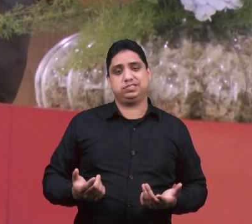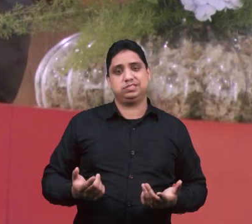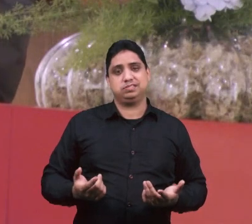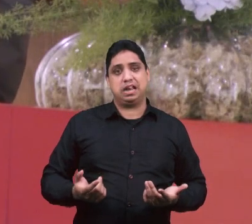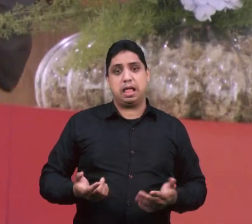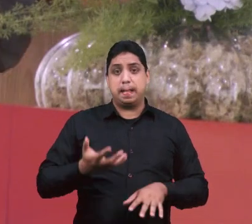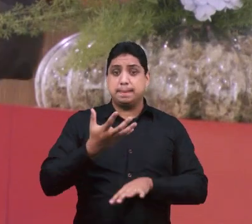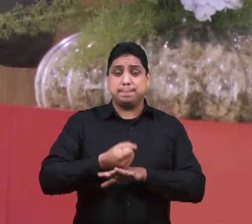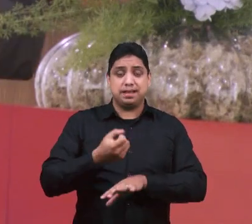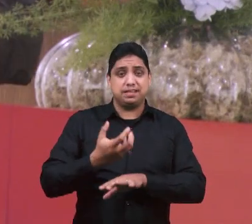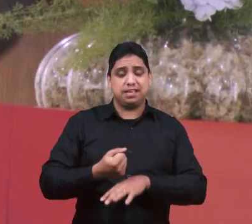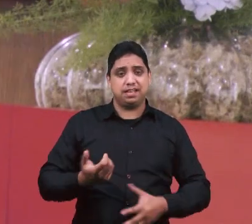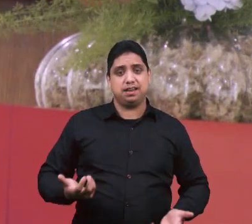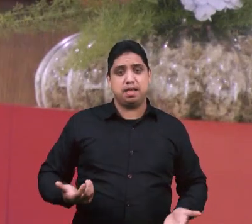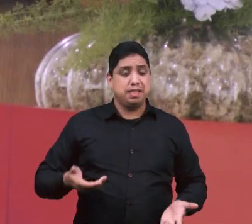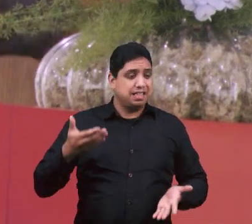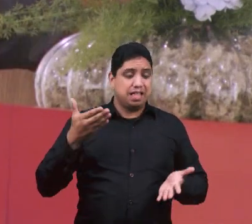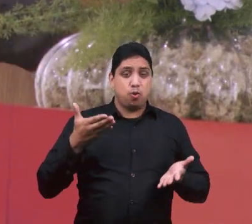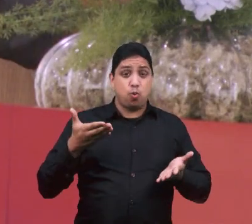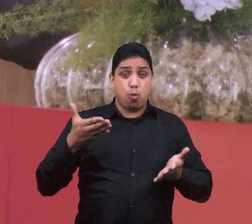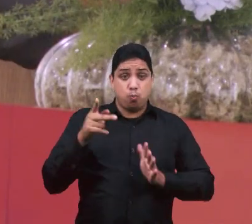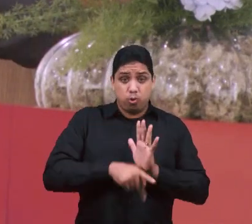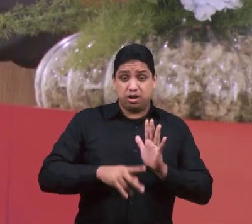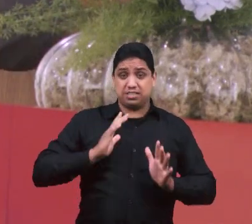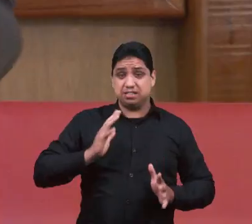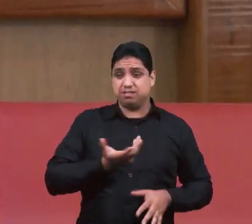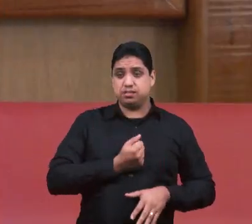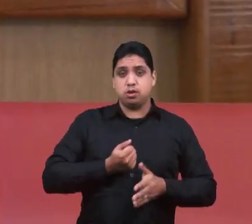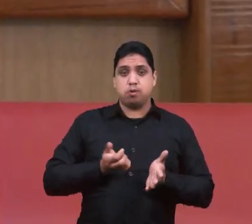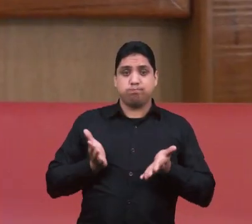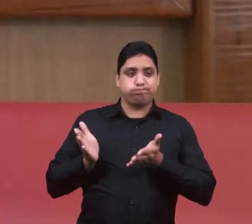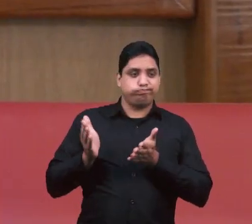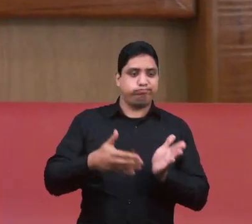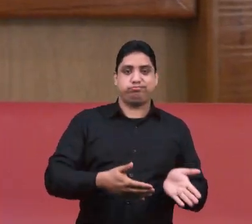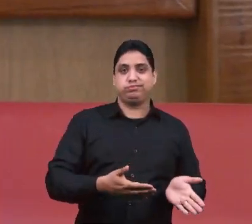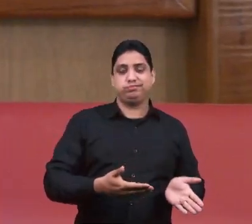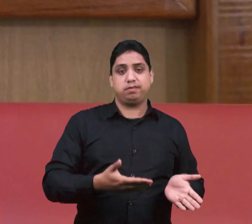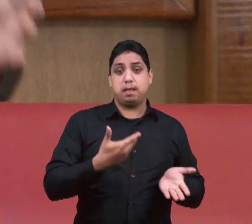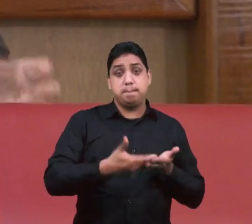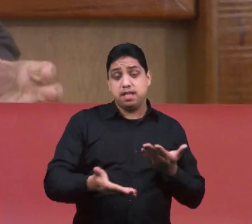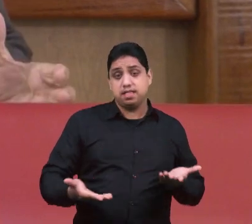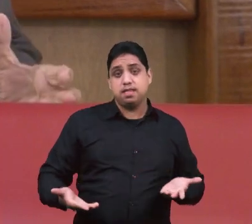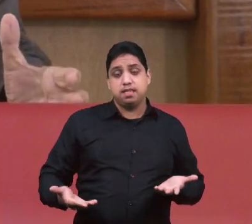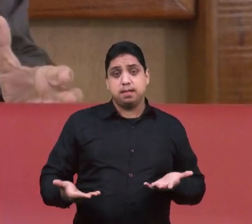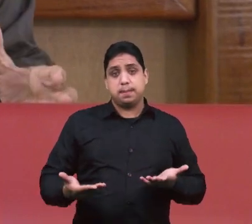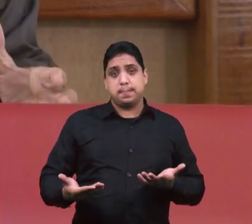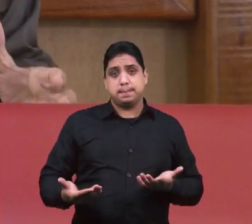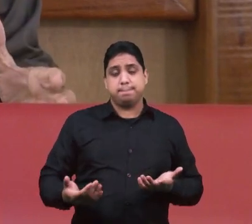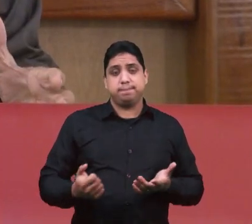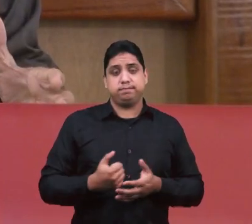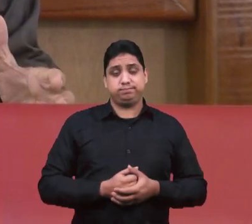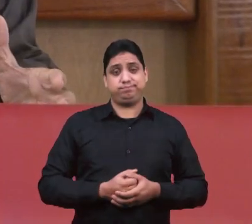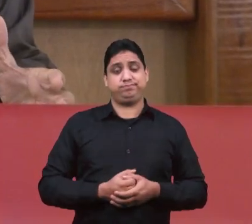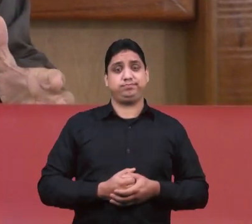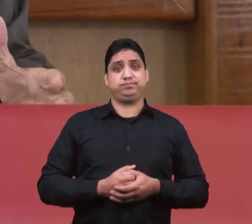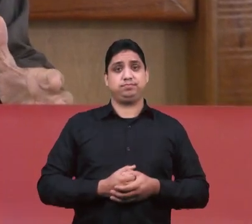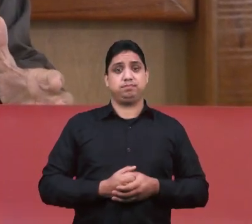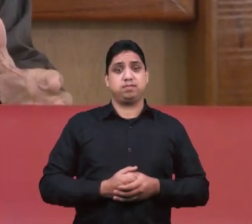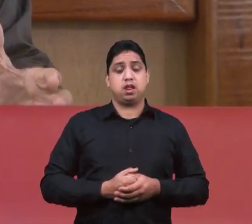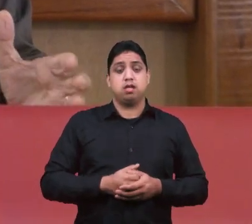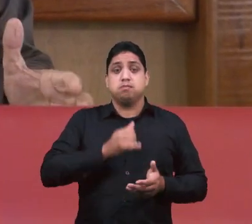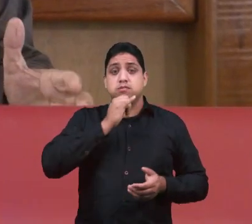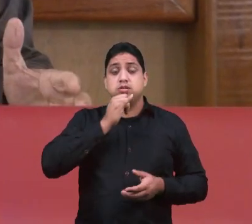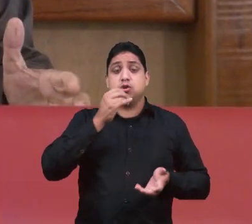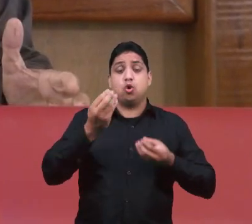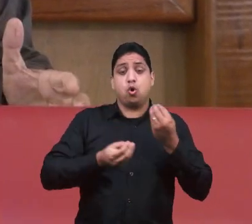a dévié complètement du projet. Le projet est complètement dévié. Quand je prends les éléments des 4 mesures